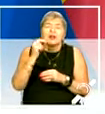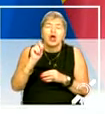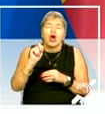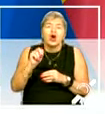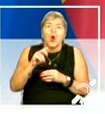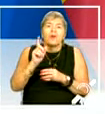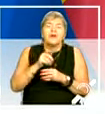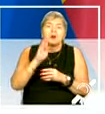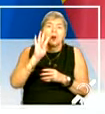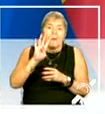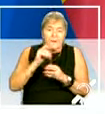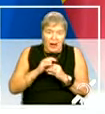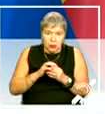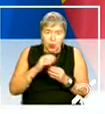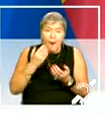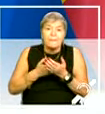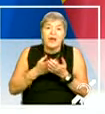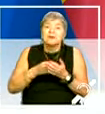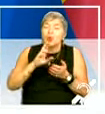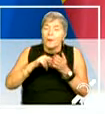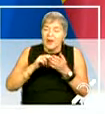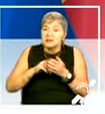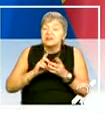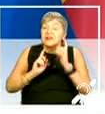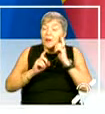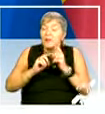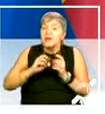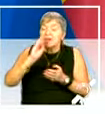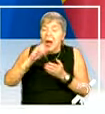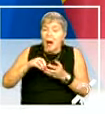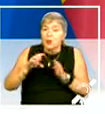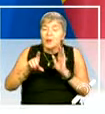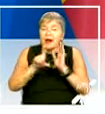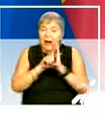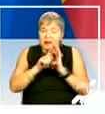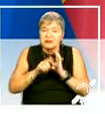pentru pensii depinde de adoptarea acestei legi până pe 20 noiembrie.